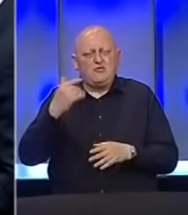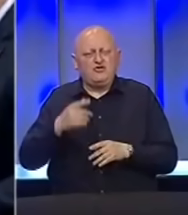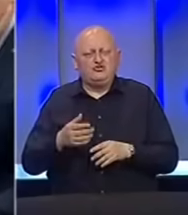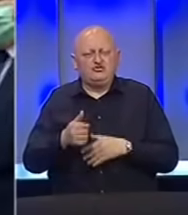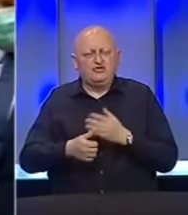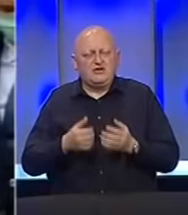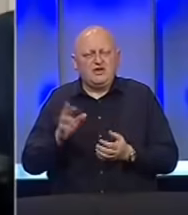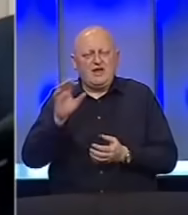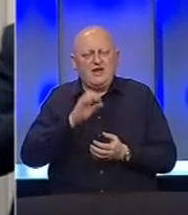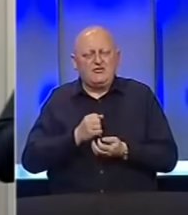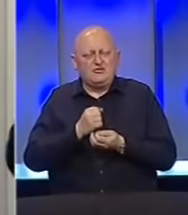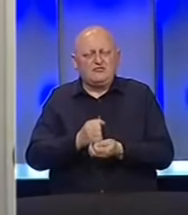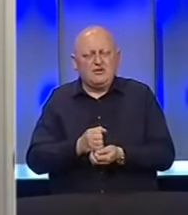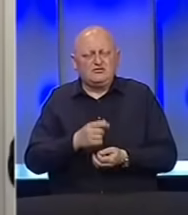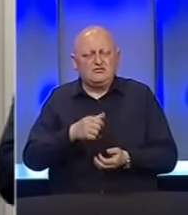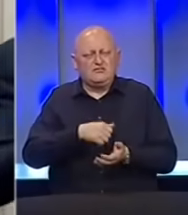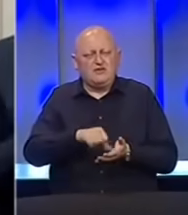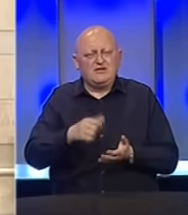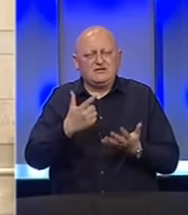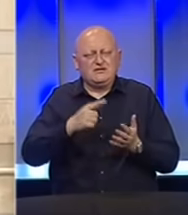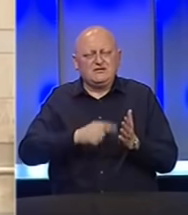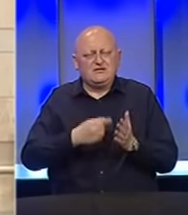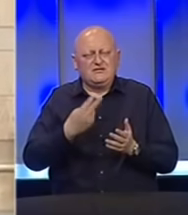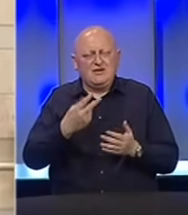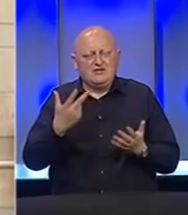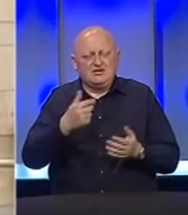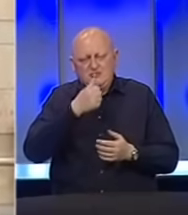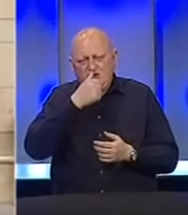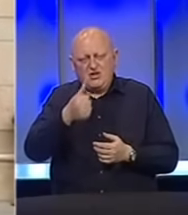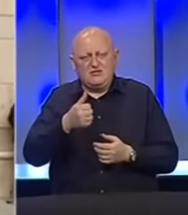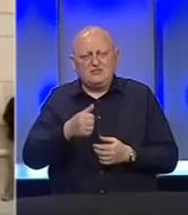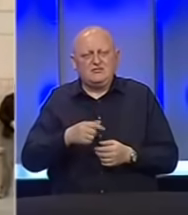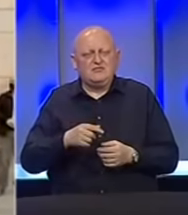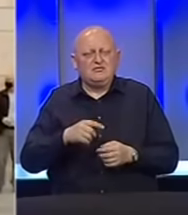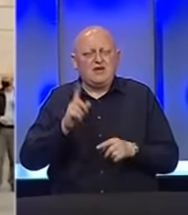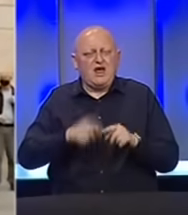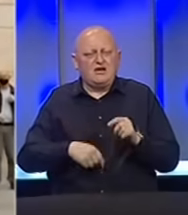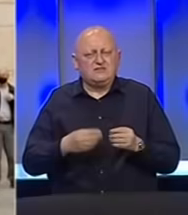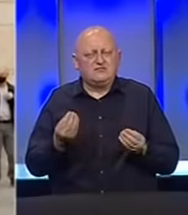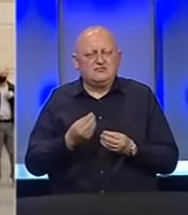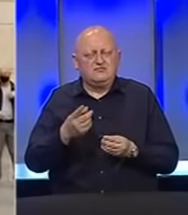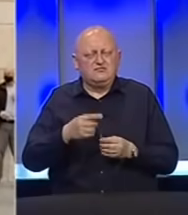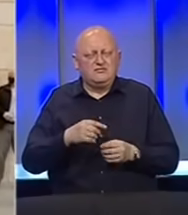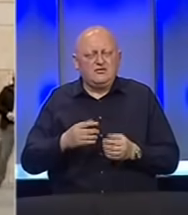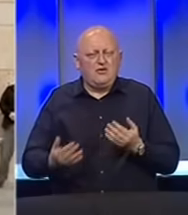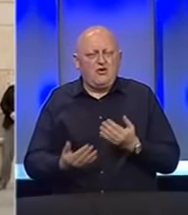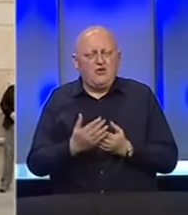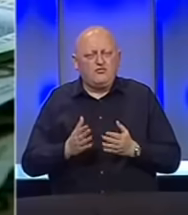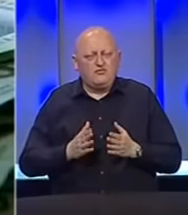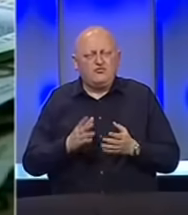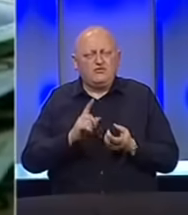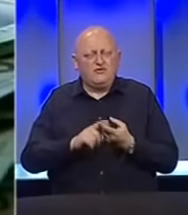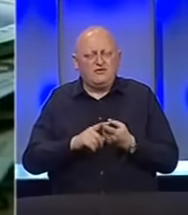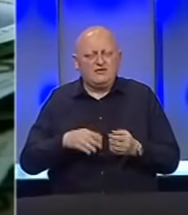godine Evropskoj banci za obnovu i razvoj platili smo 7,28 miliona maraka penala, najvećim dijelom za projekat obnove puteva u